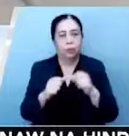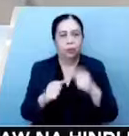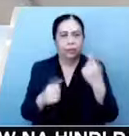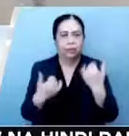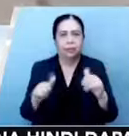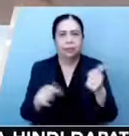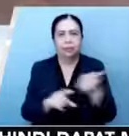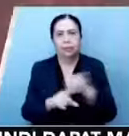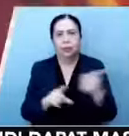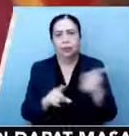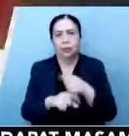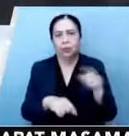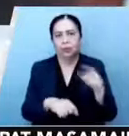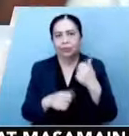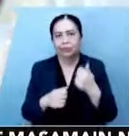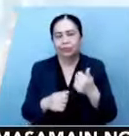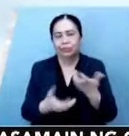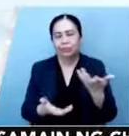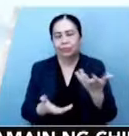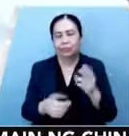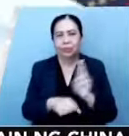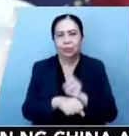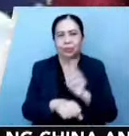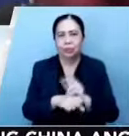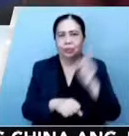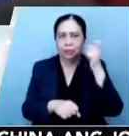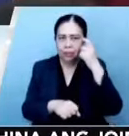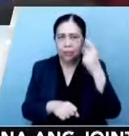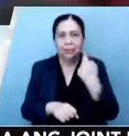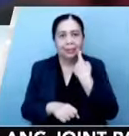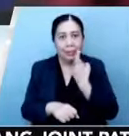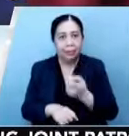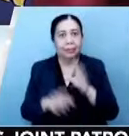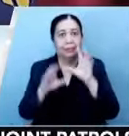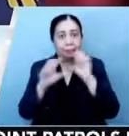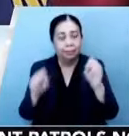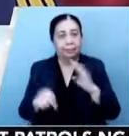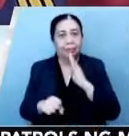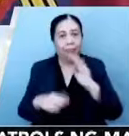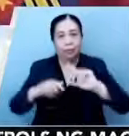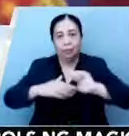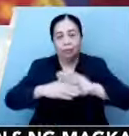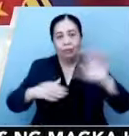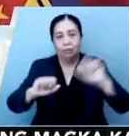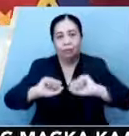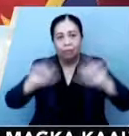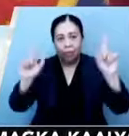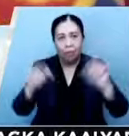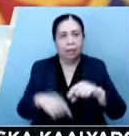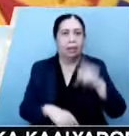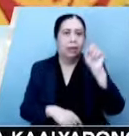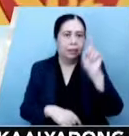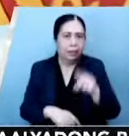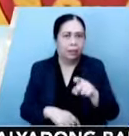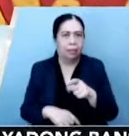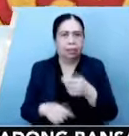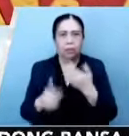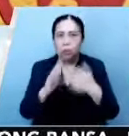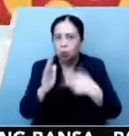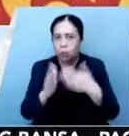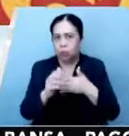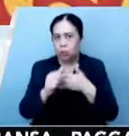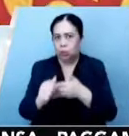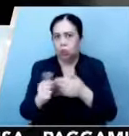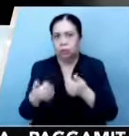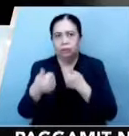mga sasakyan ng gobyerno. Ito'y kahit pakakasabi lang ng Pangulo sa kanyang vlog nitong nakaraang weekend na dapat manguna ang mga taga-gobyerno sa pagsunod sa